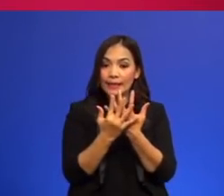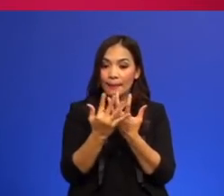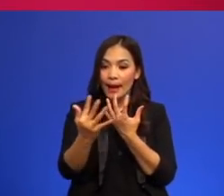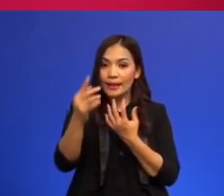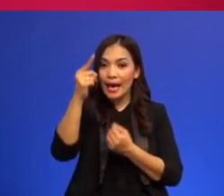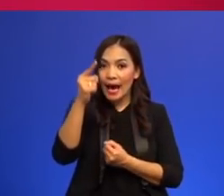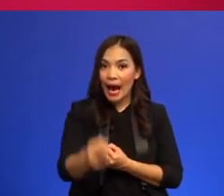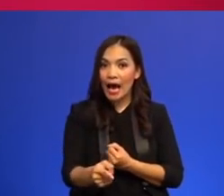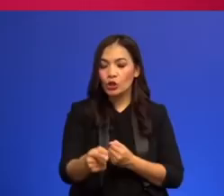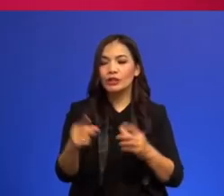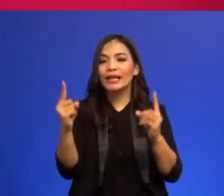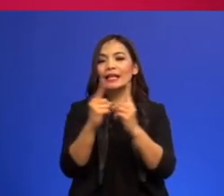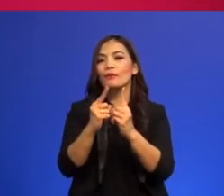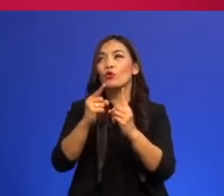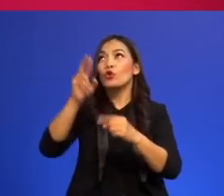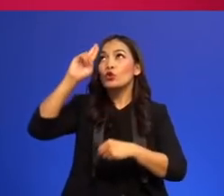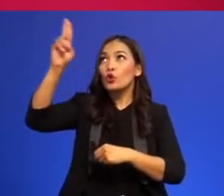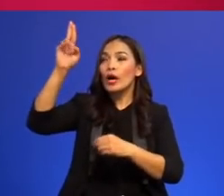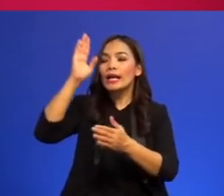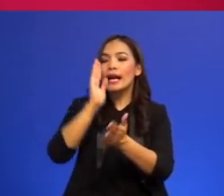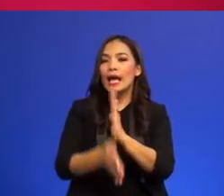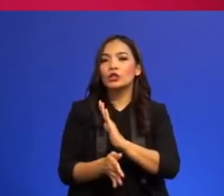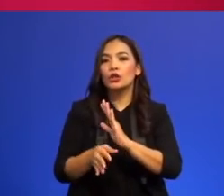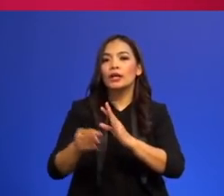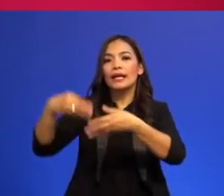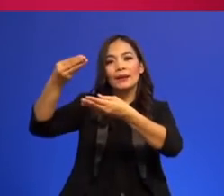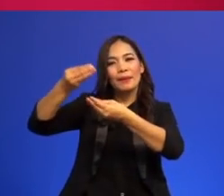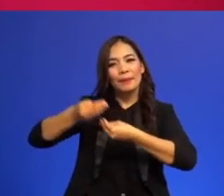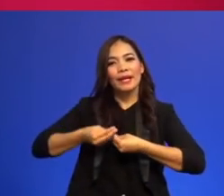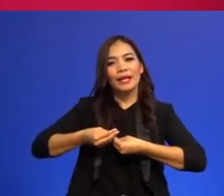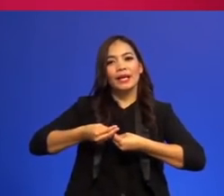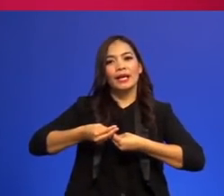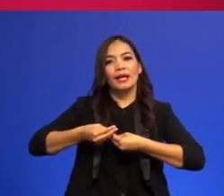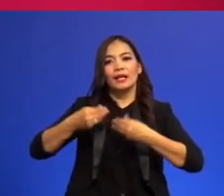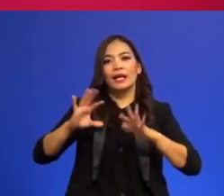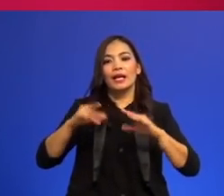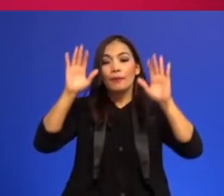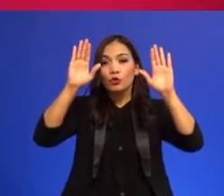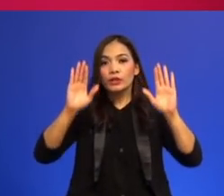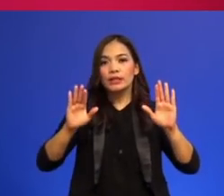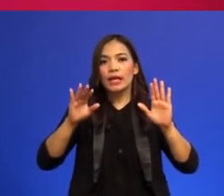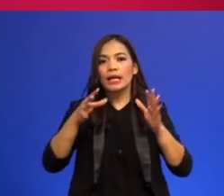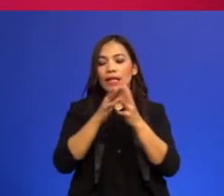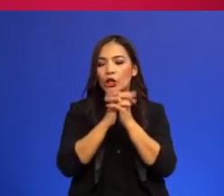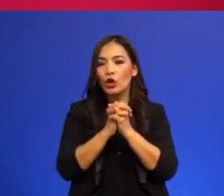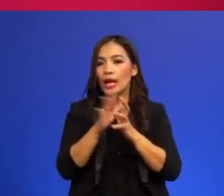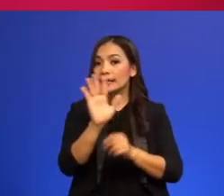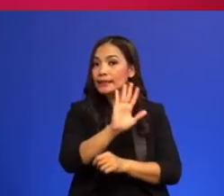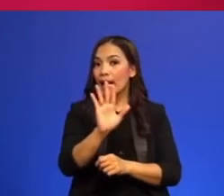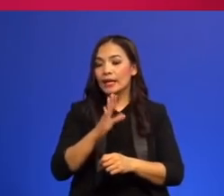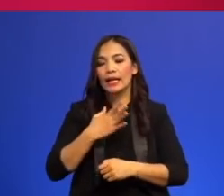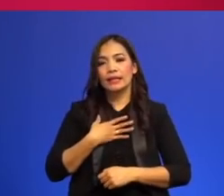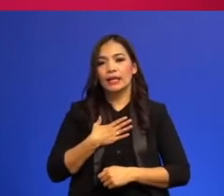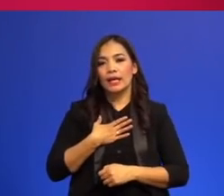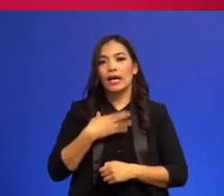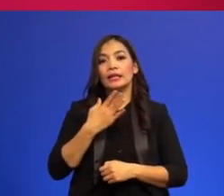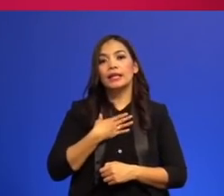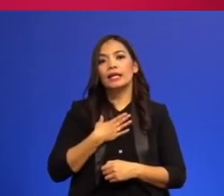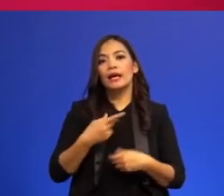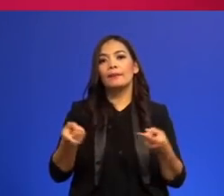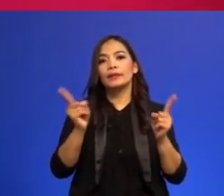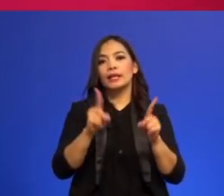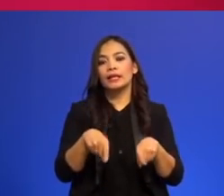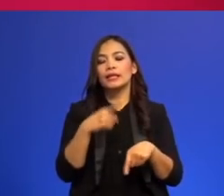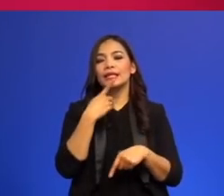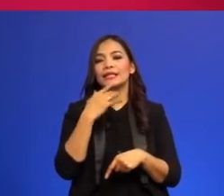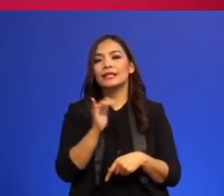harus bisa ketemu Tuhan langsung dan mengalami mujizat dari doanya. Jangan dari saya. Nanti saya jadi